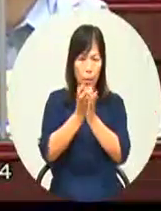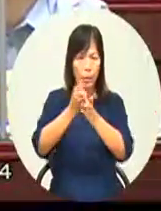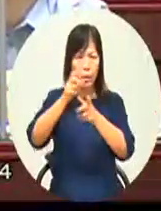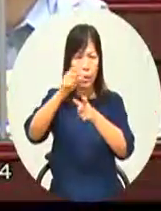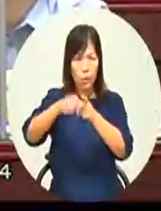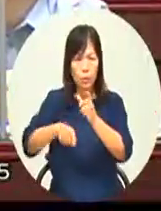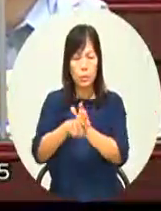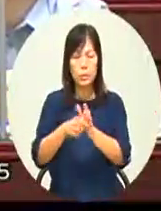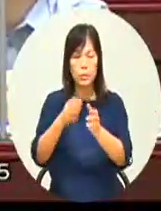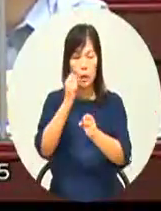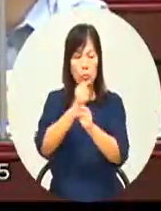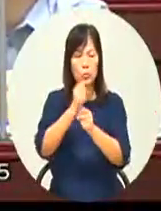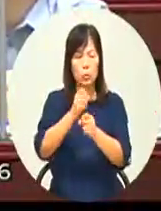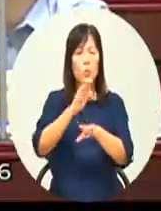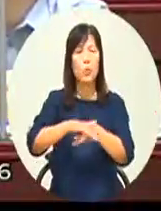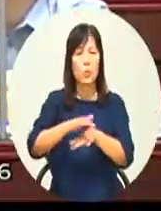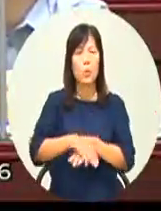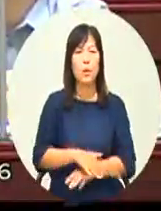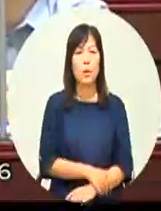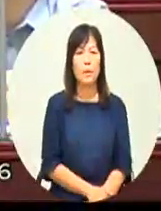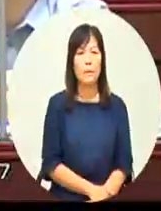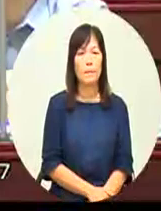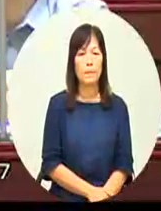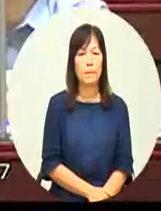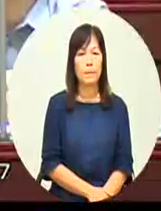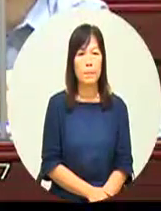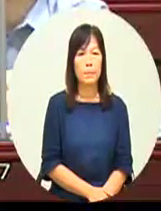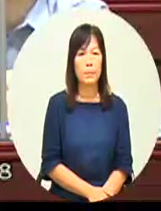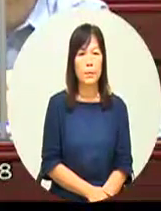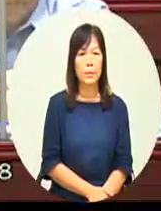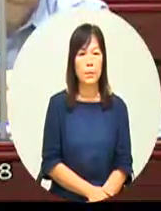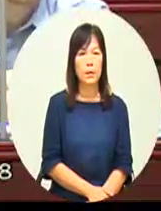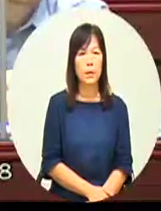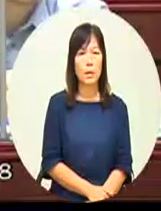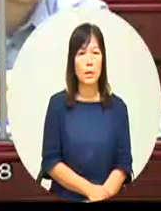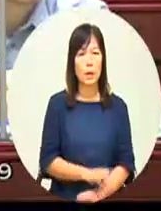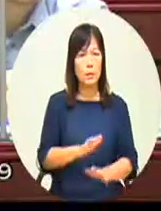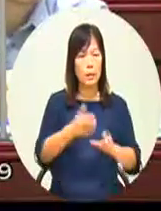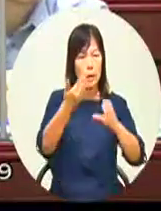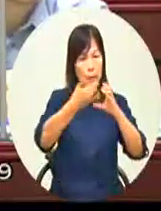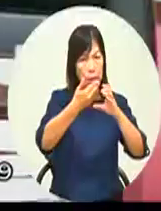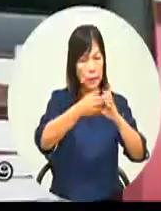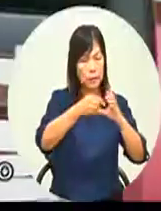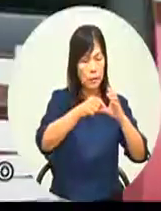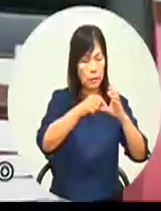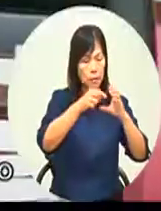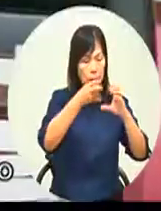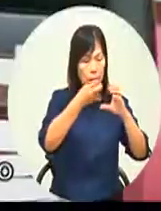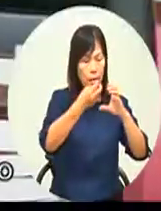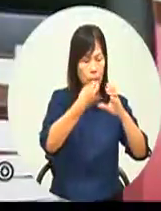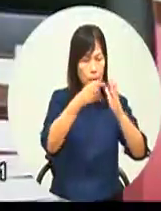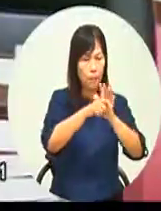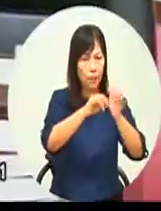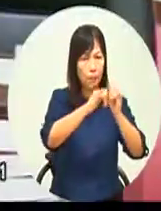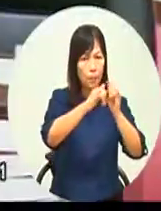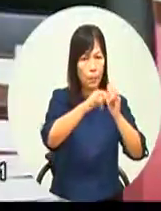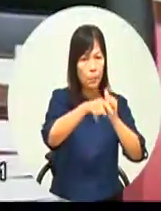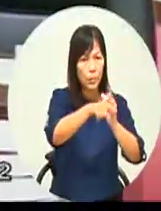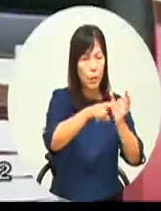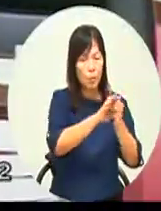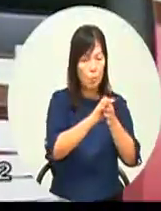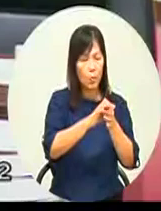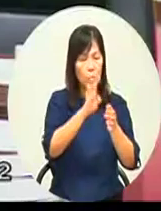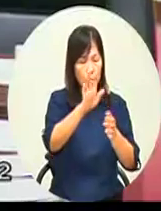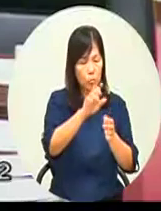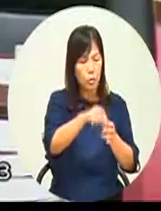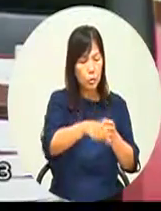使用。 你再讲清楚一点，现在电视机前面的我们的市民朋友很关心